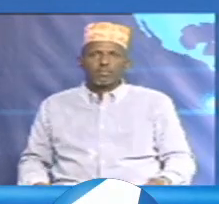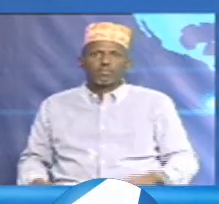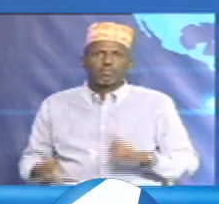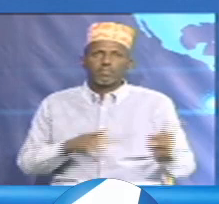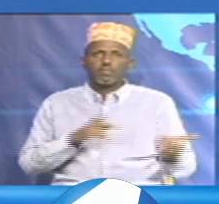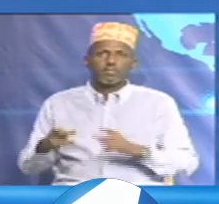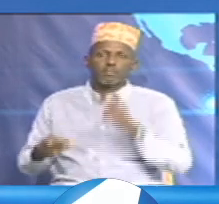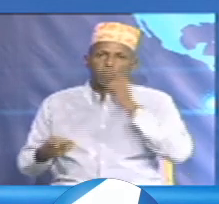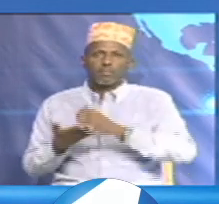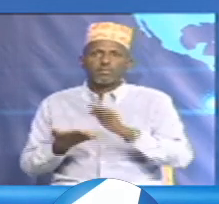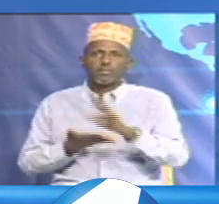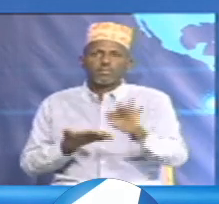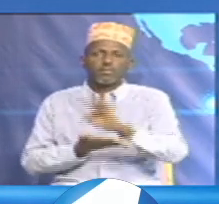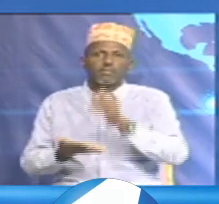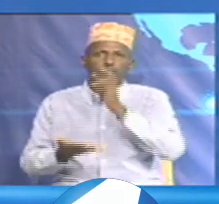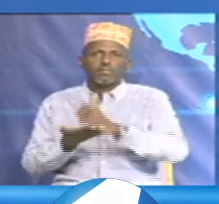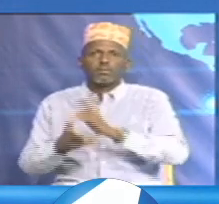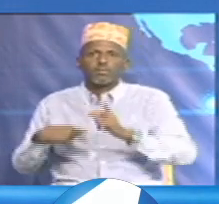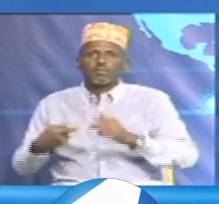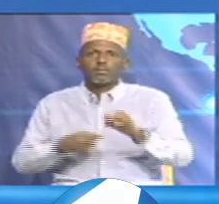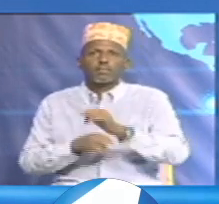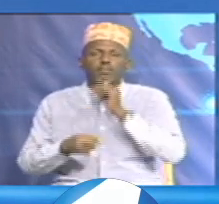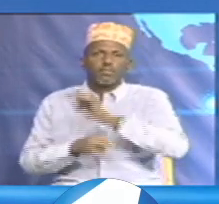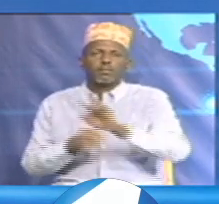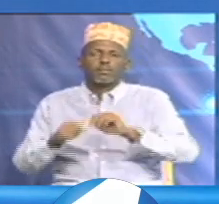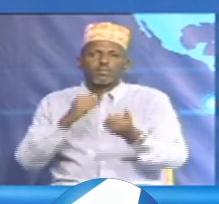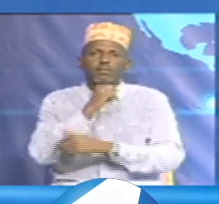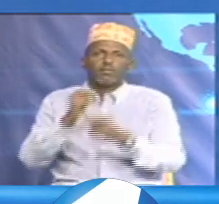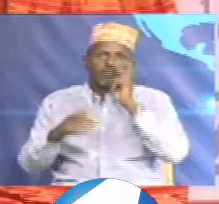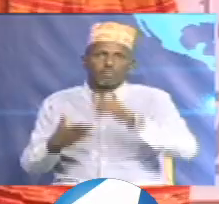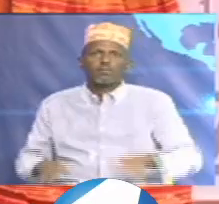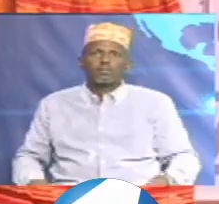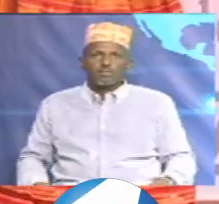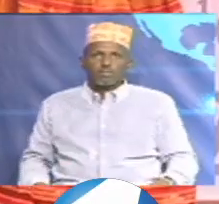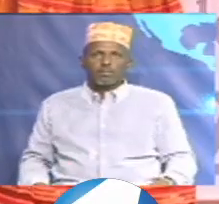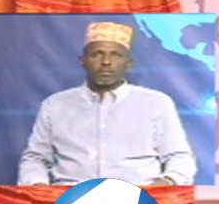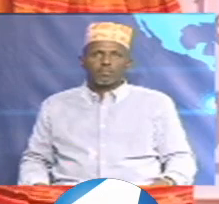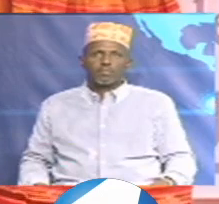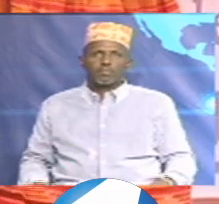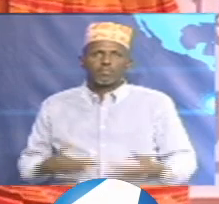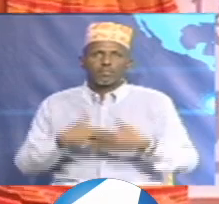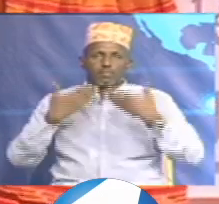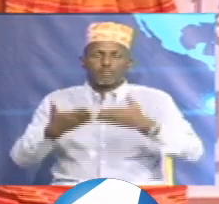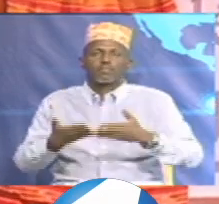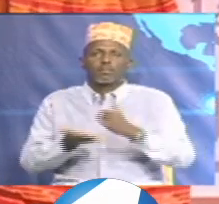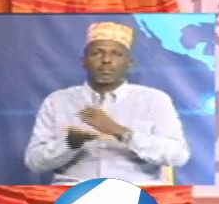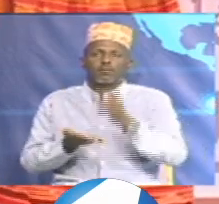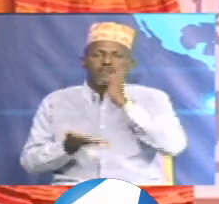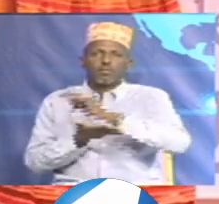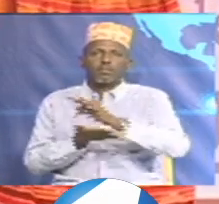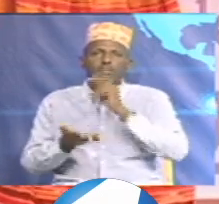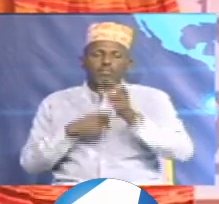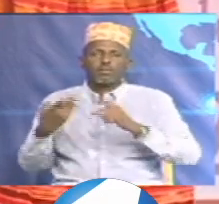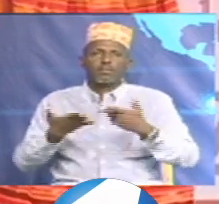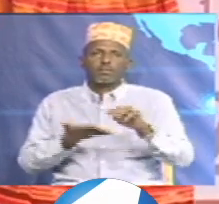Et suivant cette fois les propos tenus par le secrétaire général du parti. Occasion exceptionnelle et solennelle,